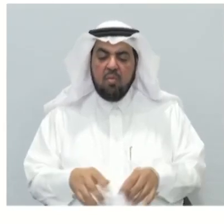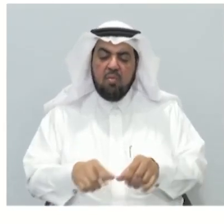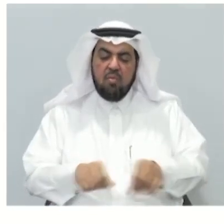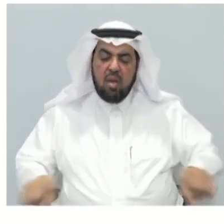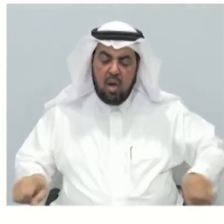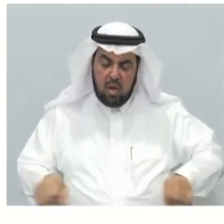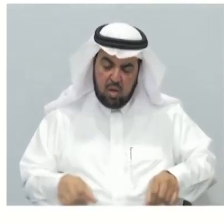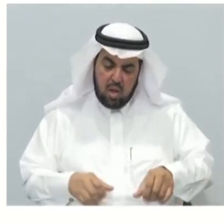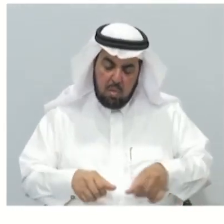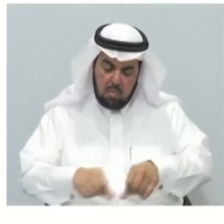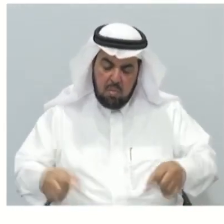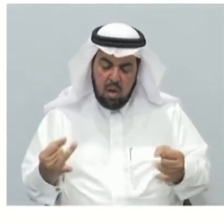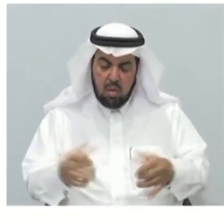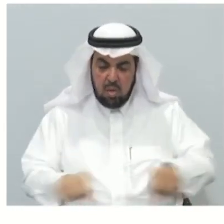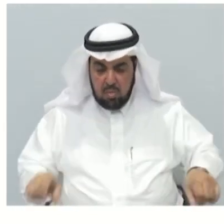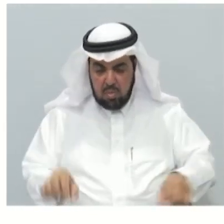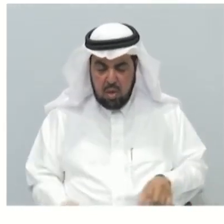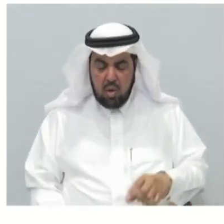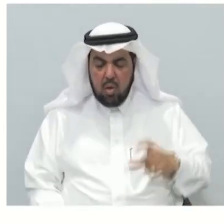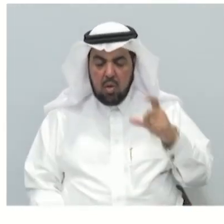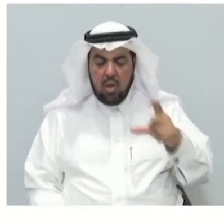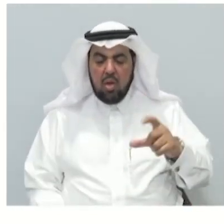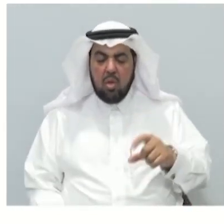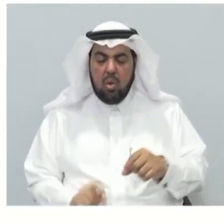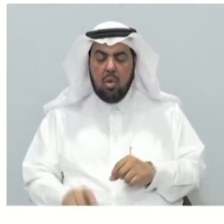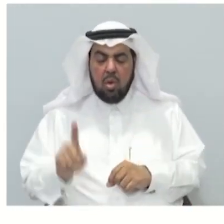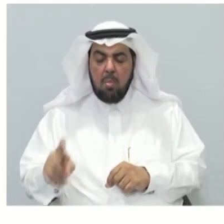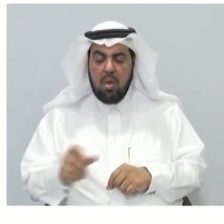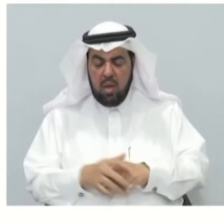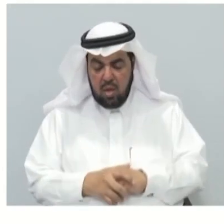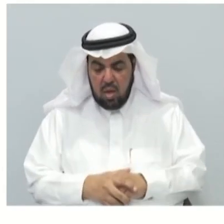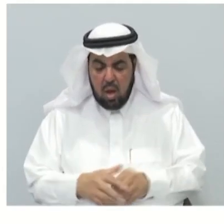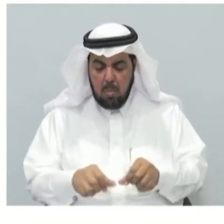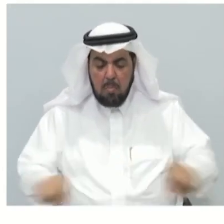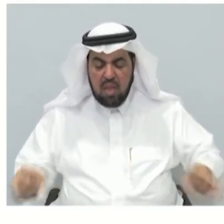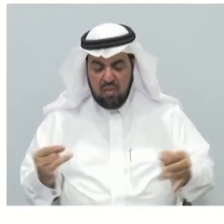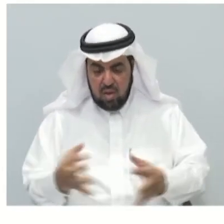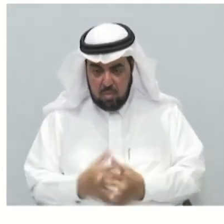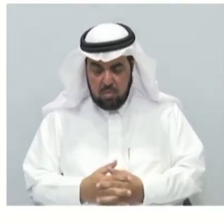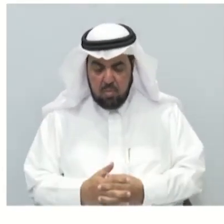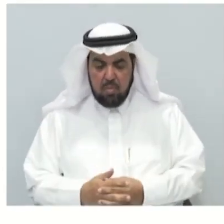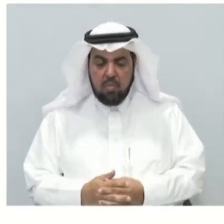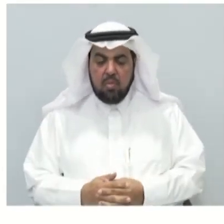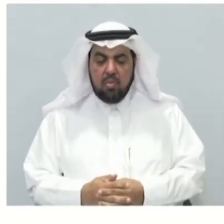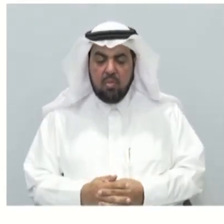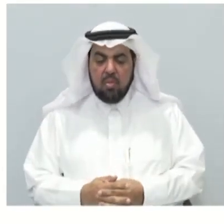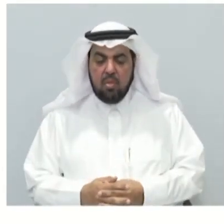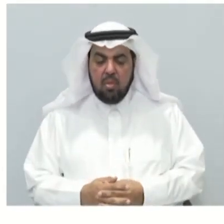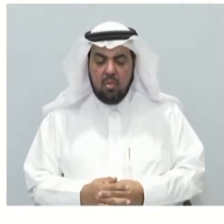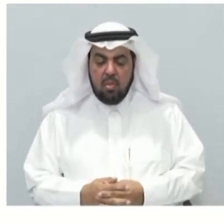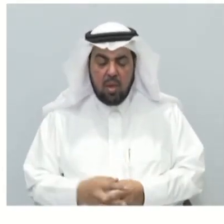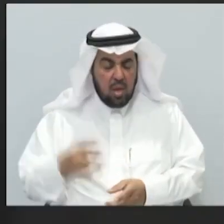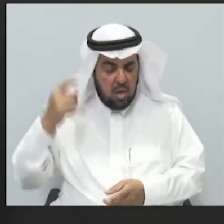فاحسب المسافه بين النقطه س والنقطه b طبعا انت قادر على ايجادها